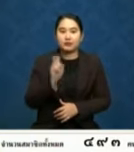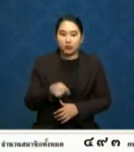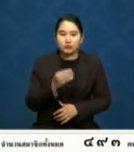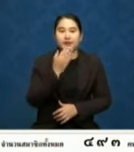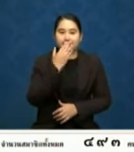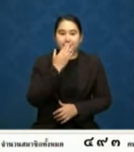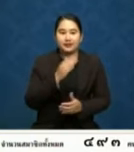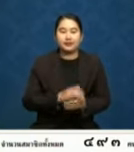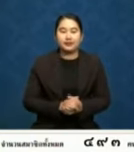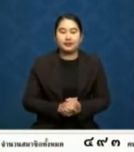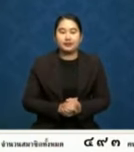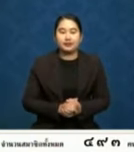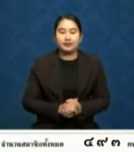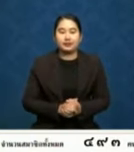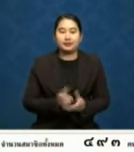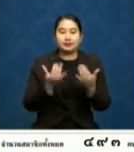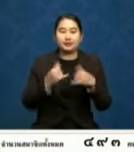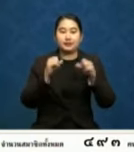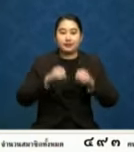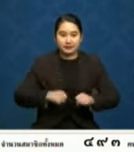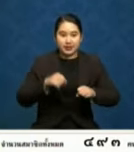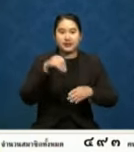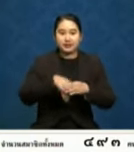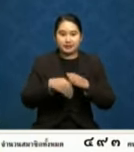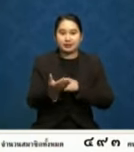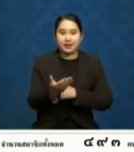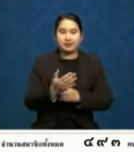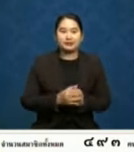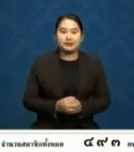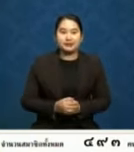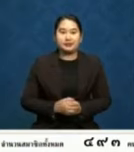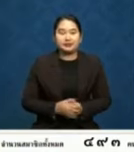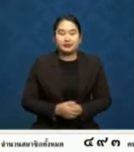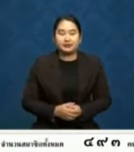งดออกเสียงครับเชิญลงคะแนนเลยครับ